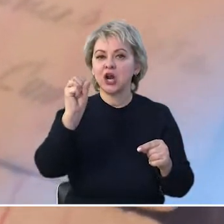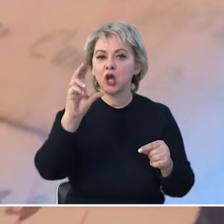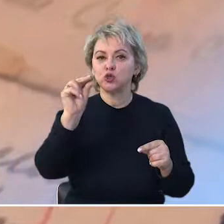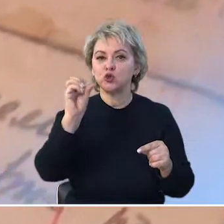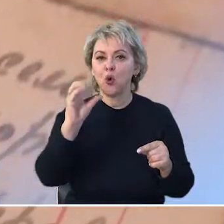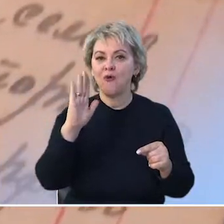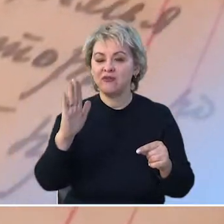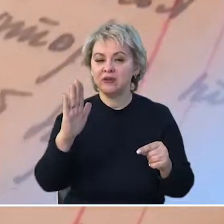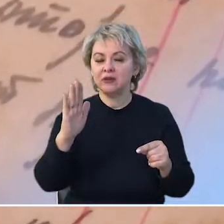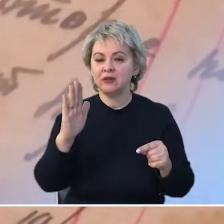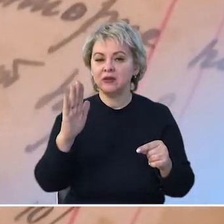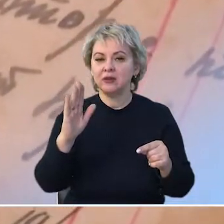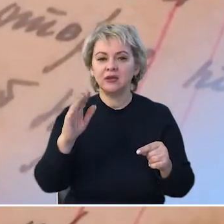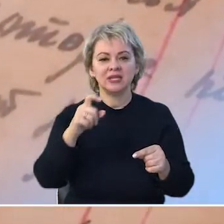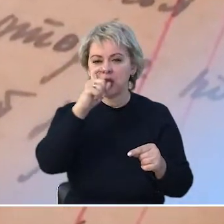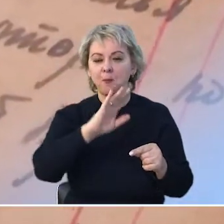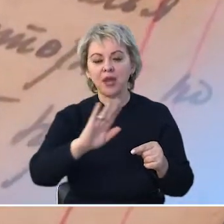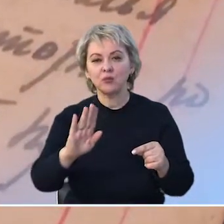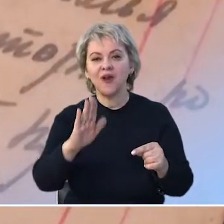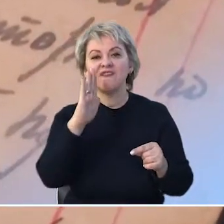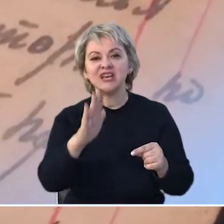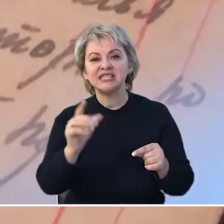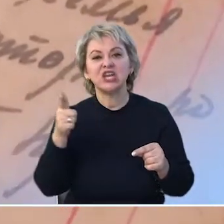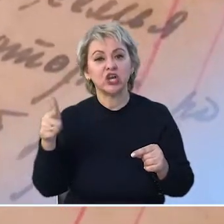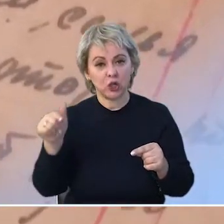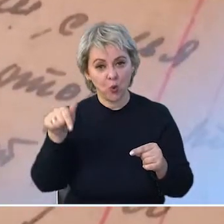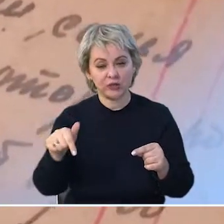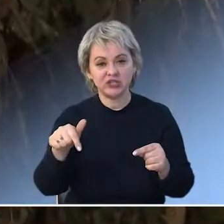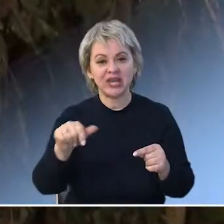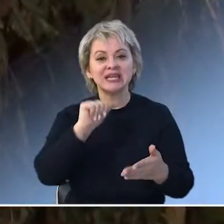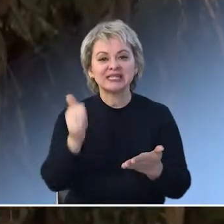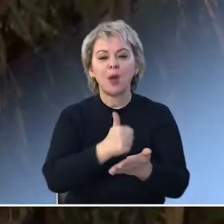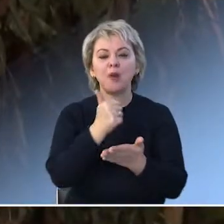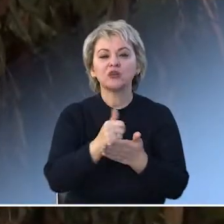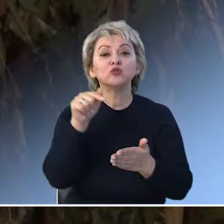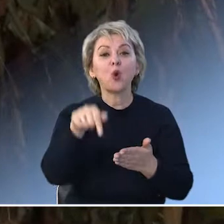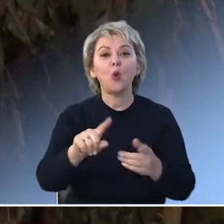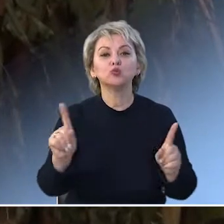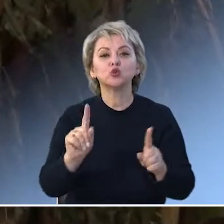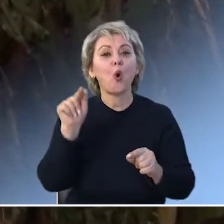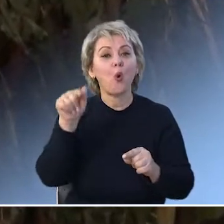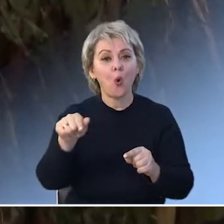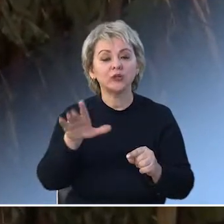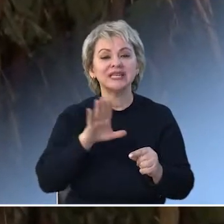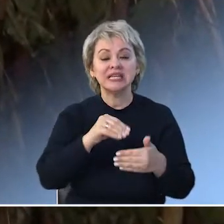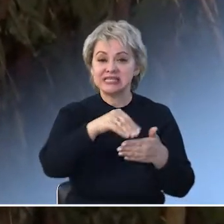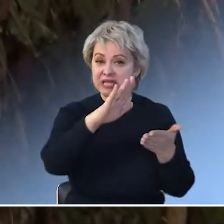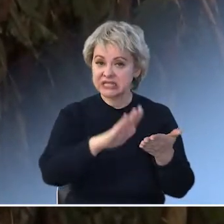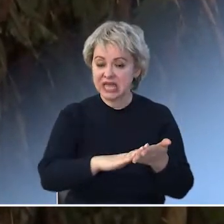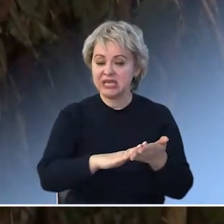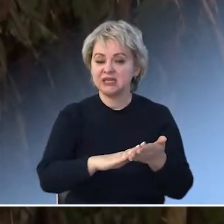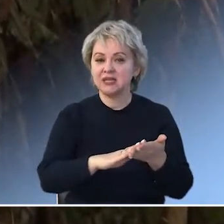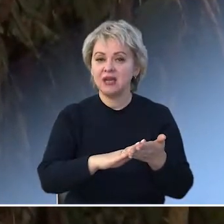Грачеву, Трачеву, не пойму, Василию Григорьевичу, это самое главное, в том, что он